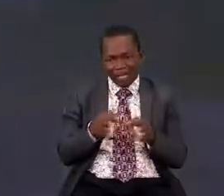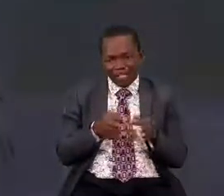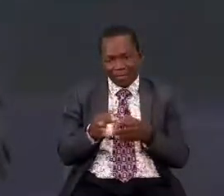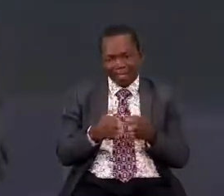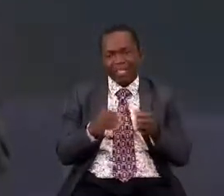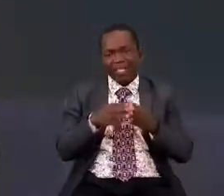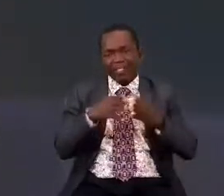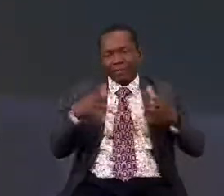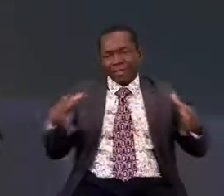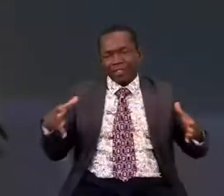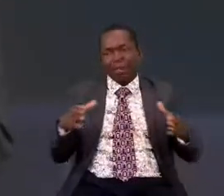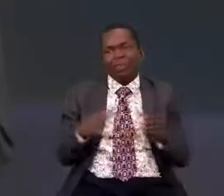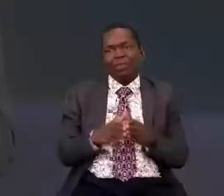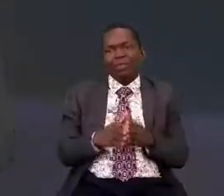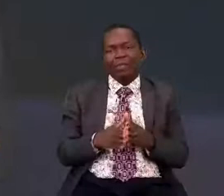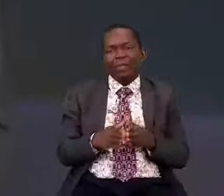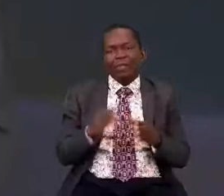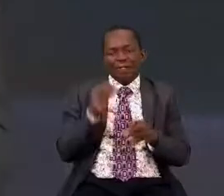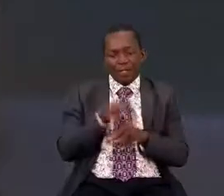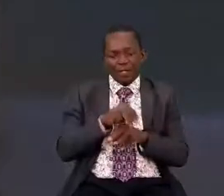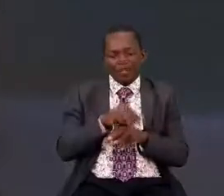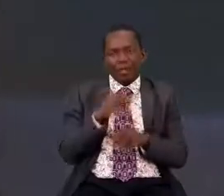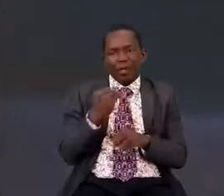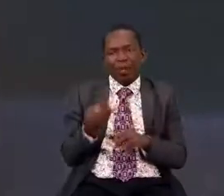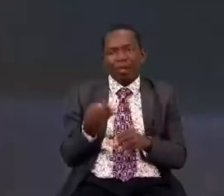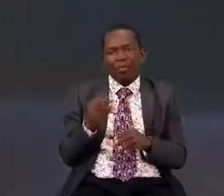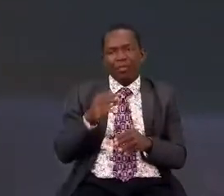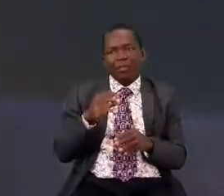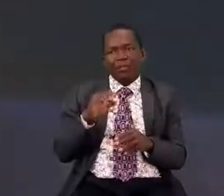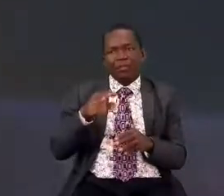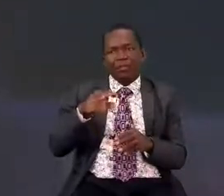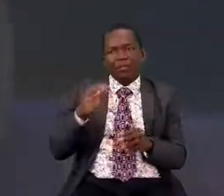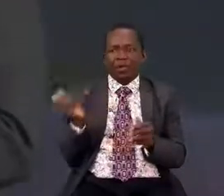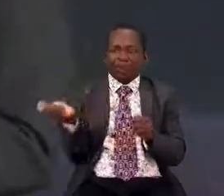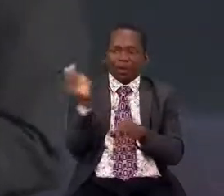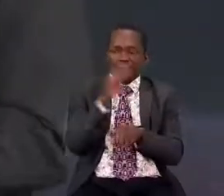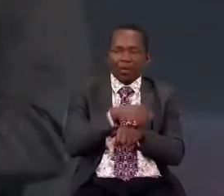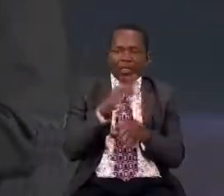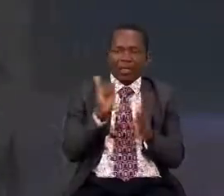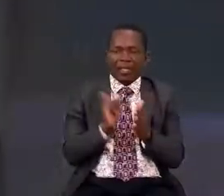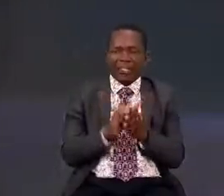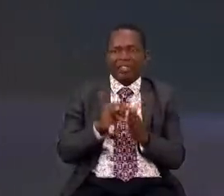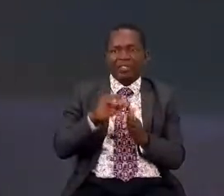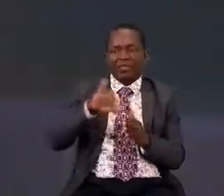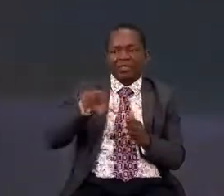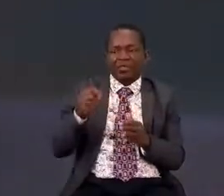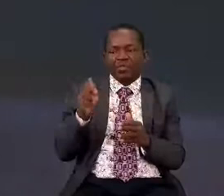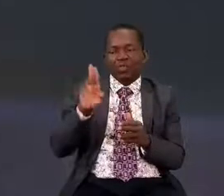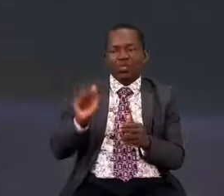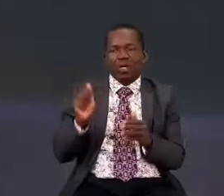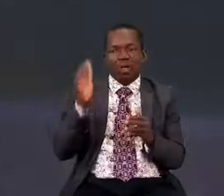De la conquête que Josué devait avoir. N'est-ce pas ce que Dieu fait à tout moment? Voyons